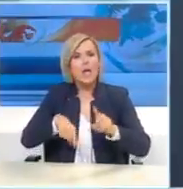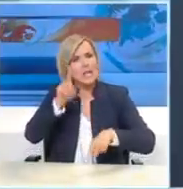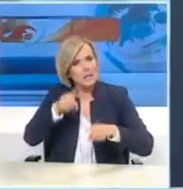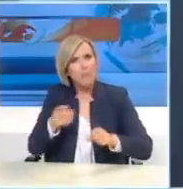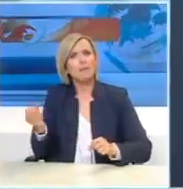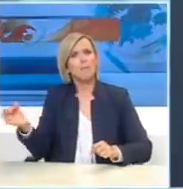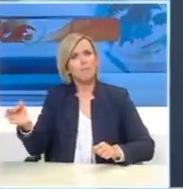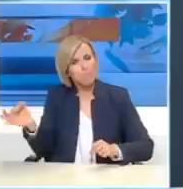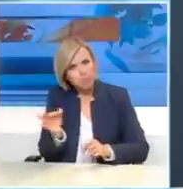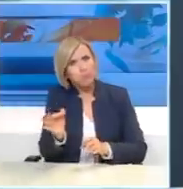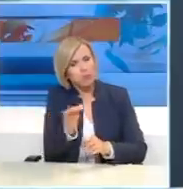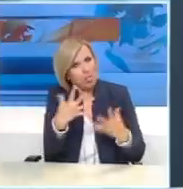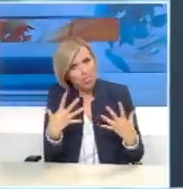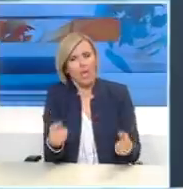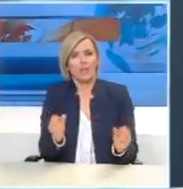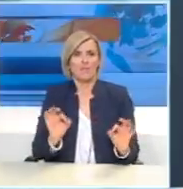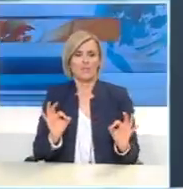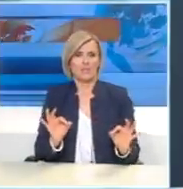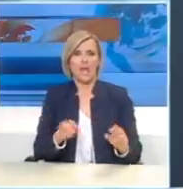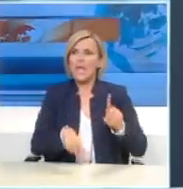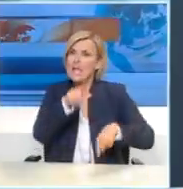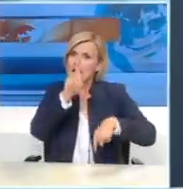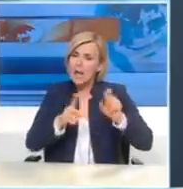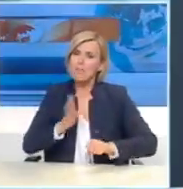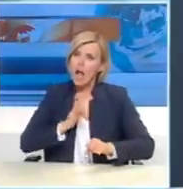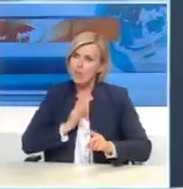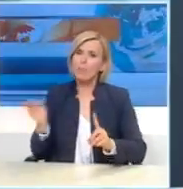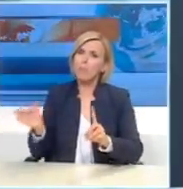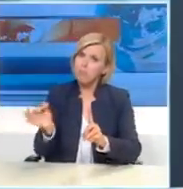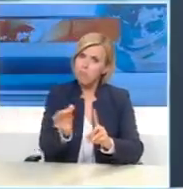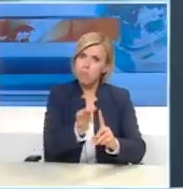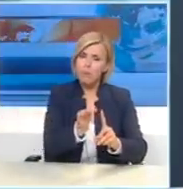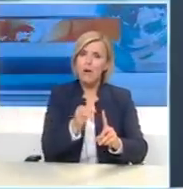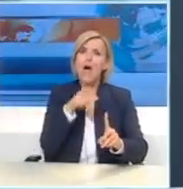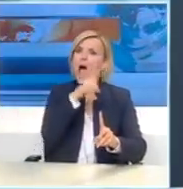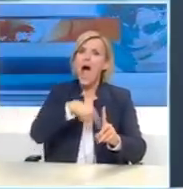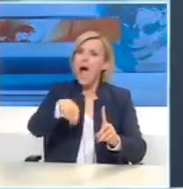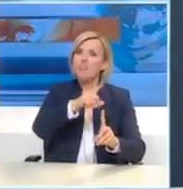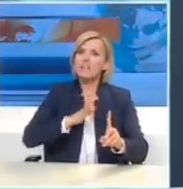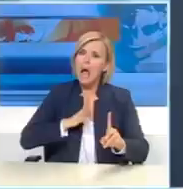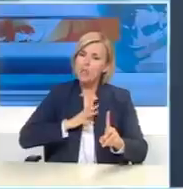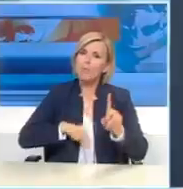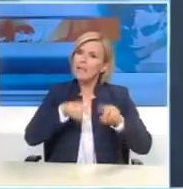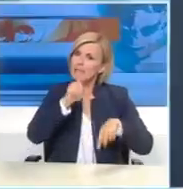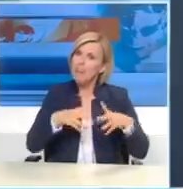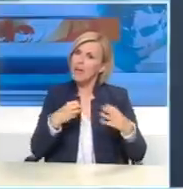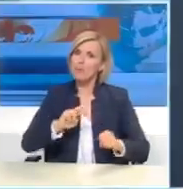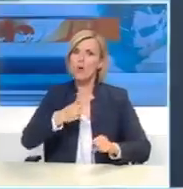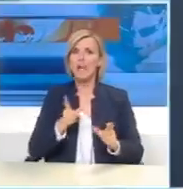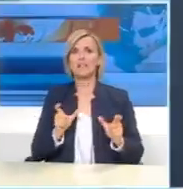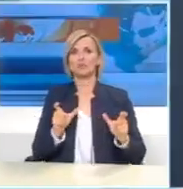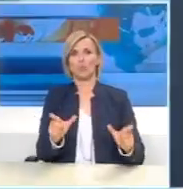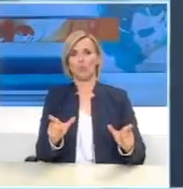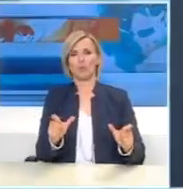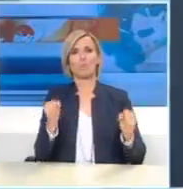ιό και να εμφανίσουν αντισώματα τα οποία θα τους προστατεύσουν. Εδώ, τις